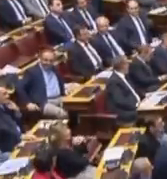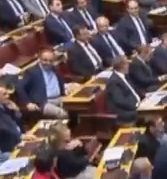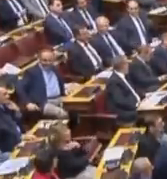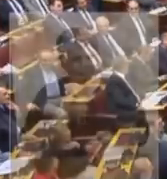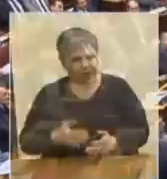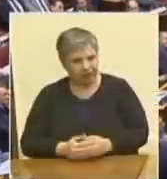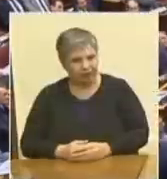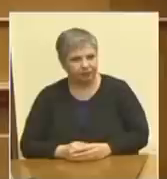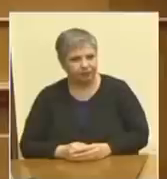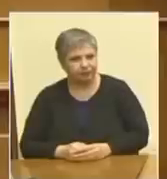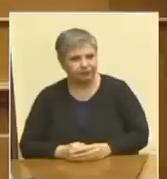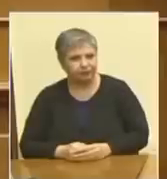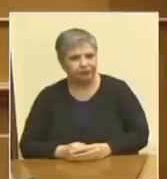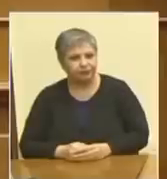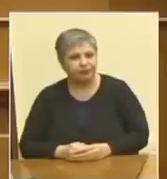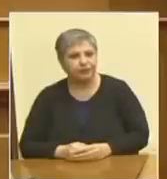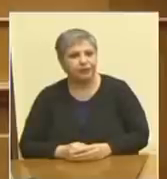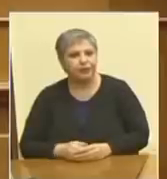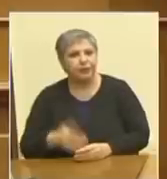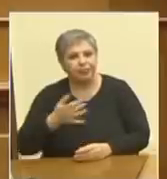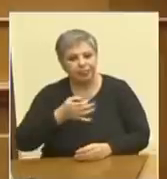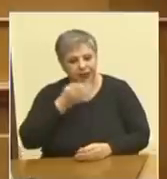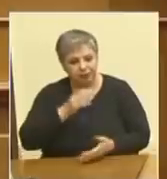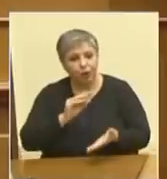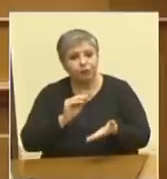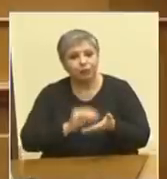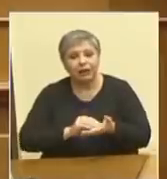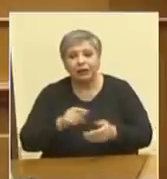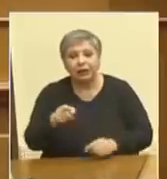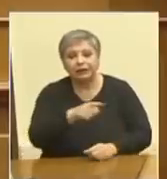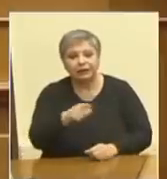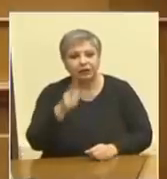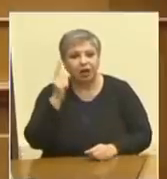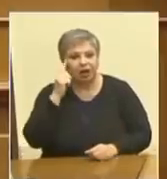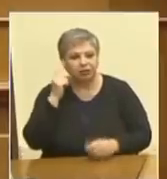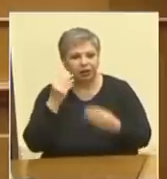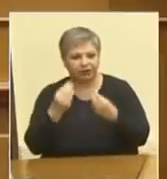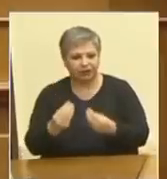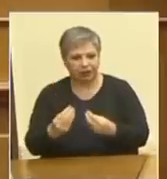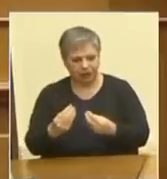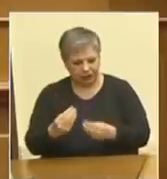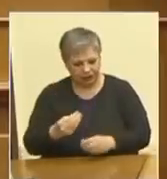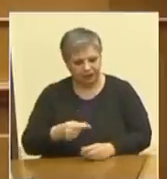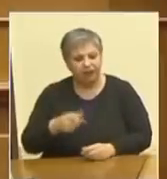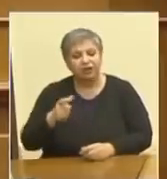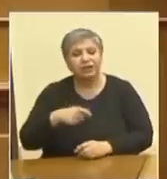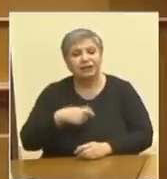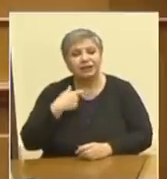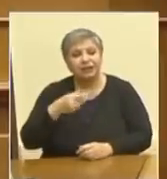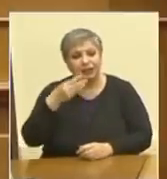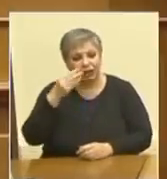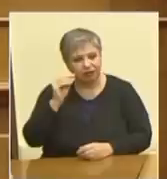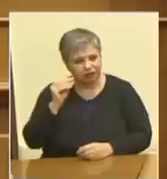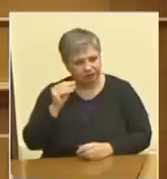Θα σας το ξαναπώ, λοιπόν, για να το καταλάβετε καλά, κύριε Τσίπρα. Εκεί που όλοι οι άλλοι είπαν όχι, εσείς είπατε